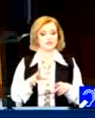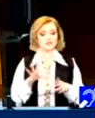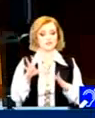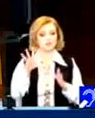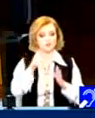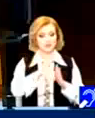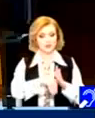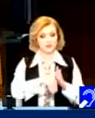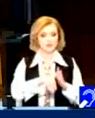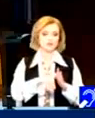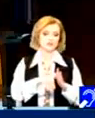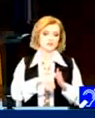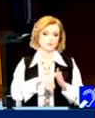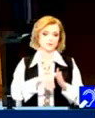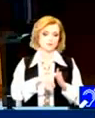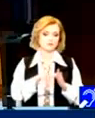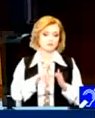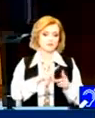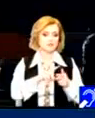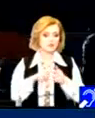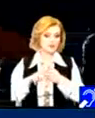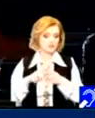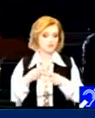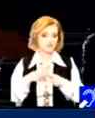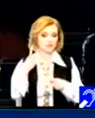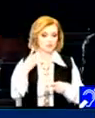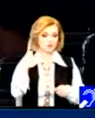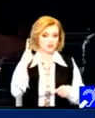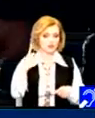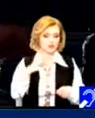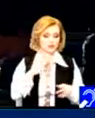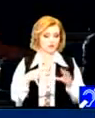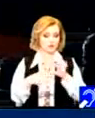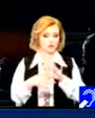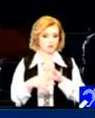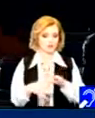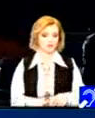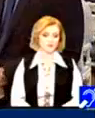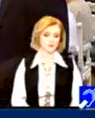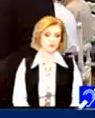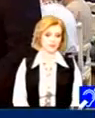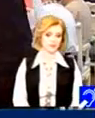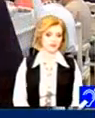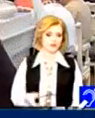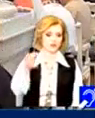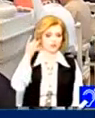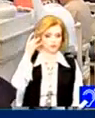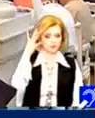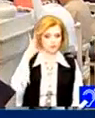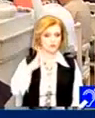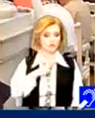Român Mihai Eminescu la Chișinău, care durează de 6 ani și are în prim plan muzica românească de pe ambele maluri ale Prutului. Cultura a